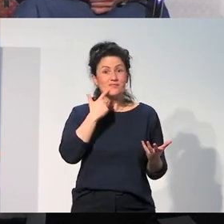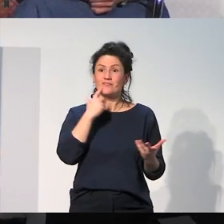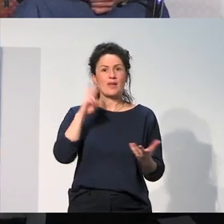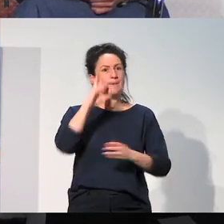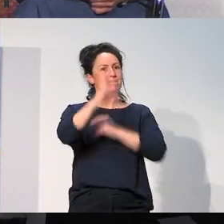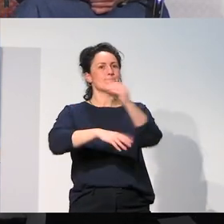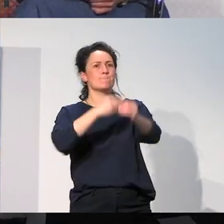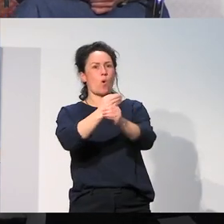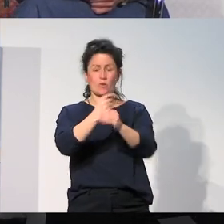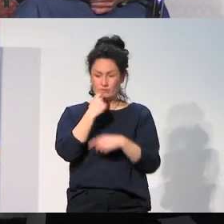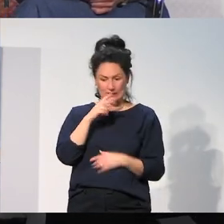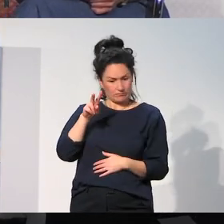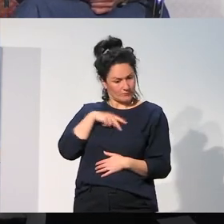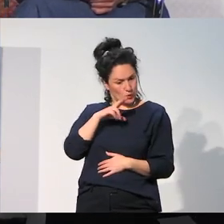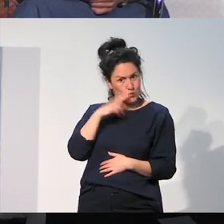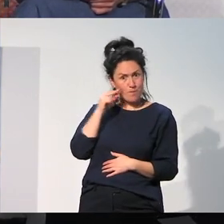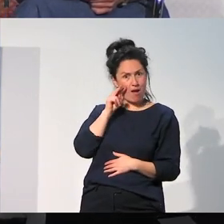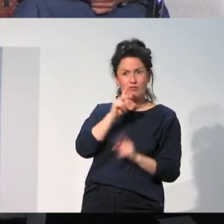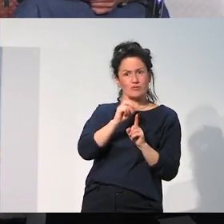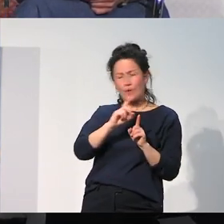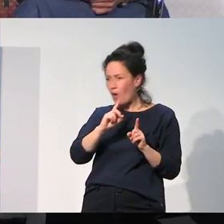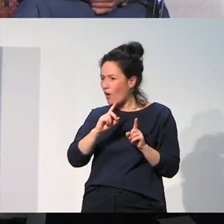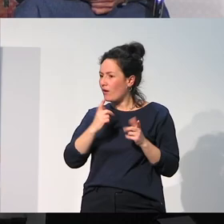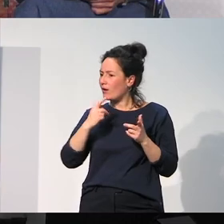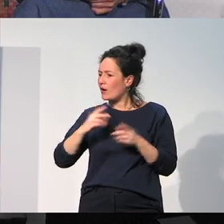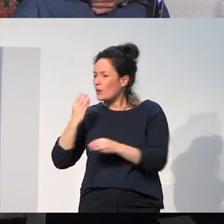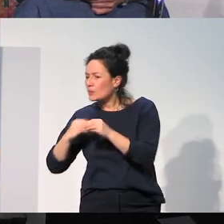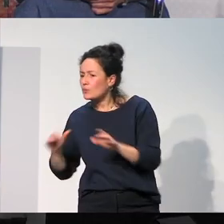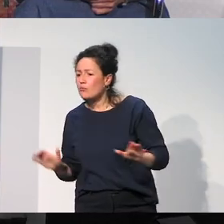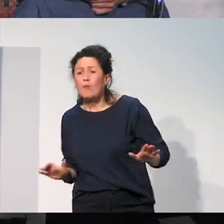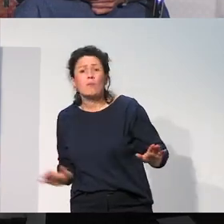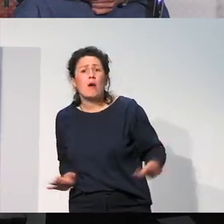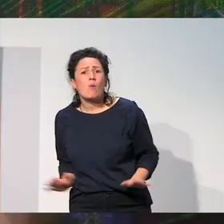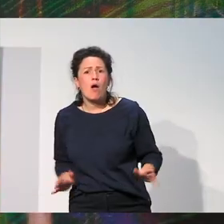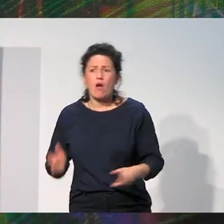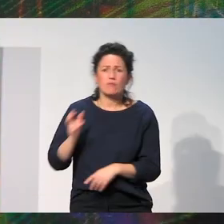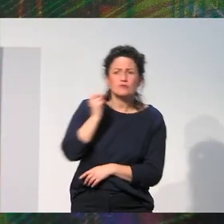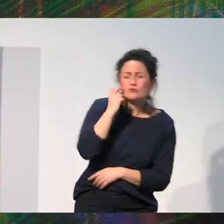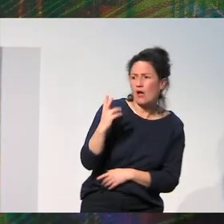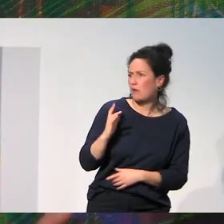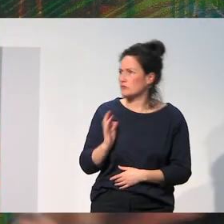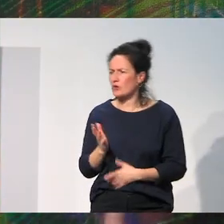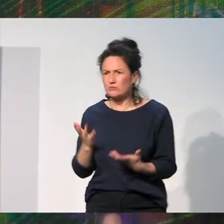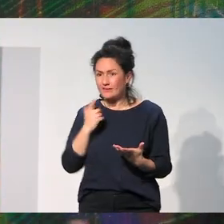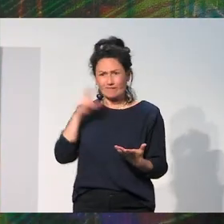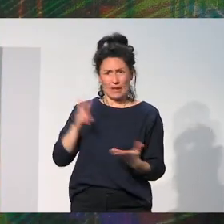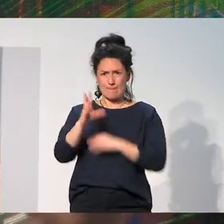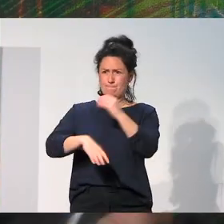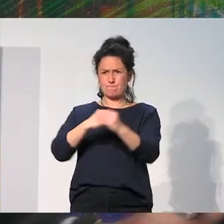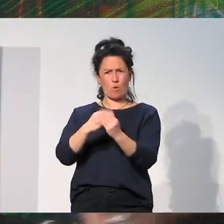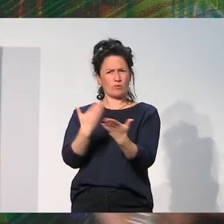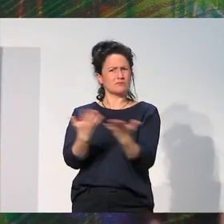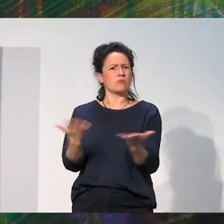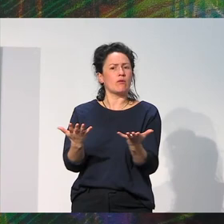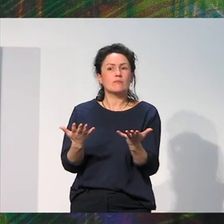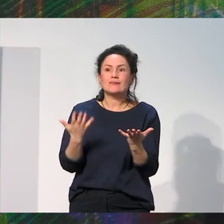vu par nos yeux, ni par les yeux d'un pingouin, d'un chat, d'un chien, à quoi ça ressemble? En vrai, si même l'idée